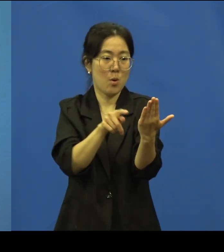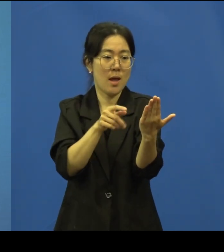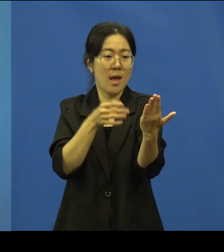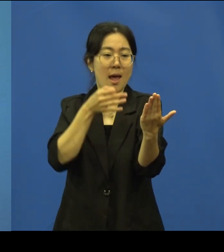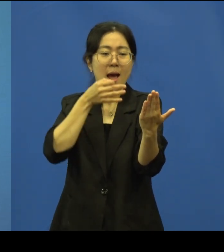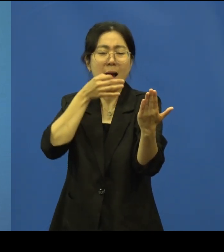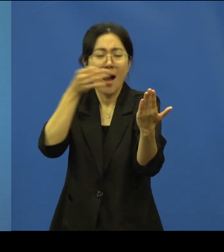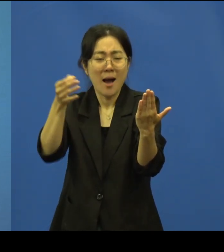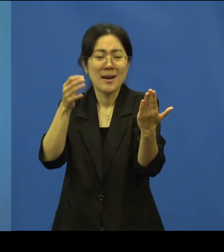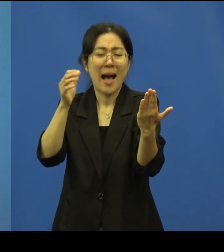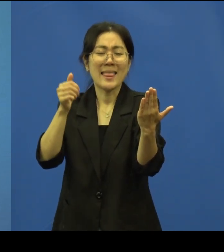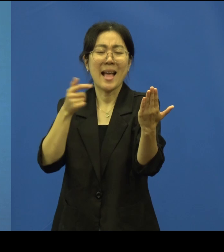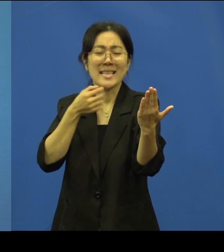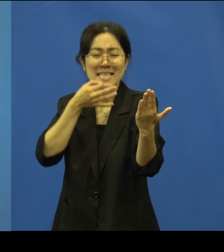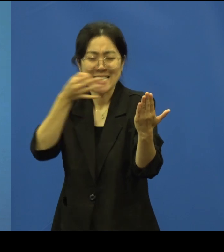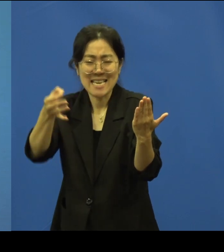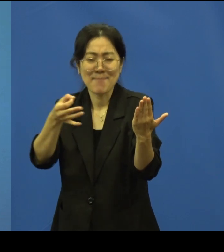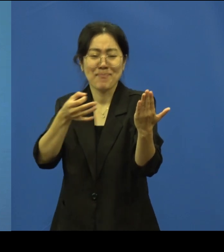했어요.